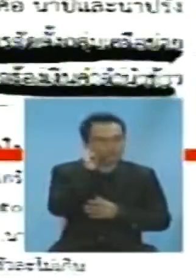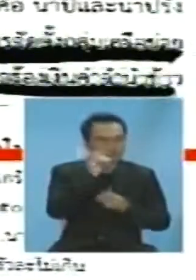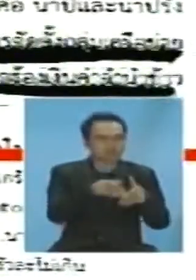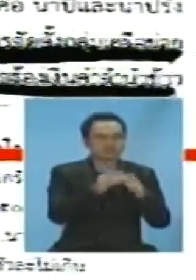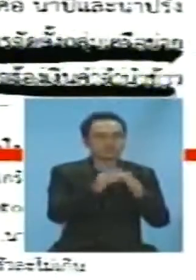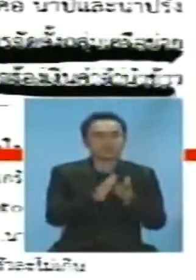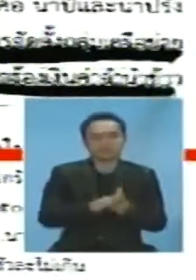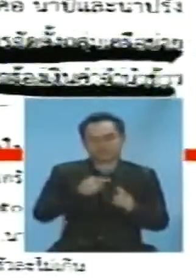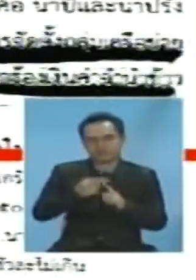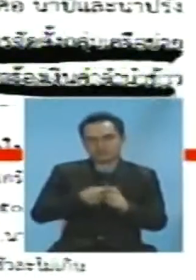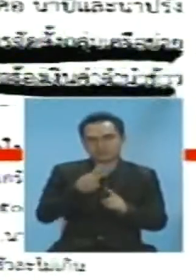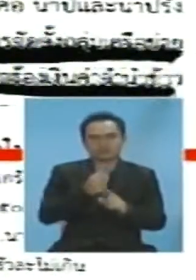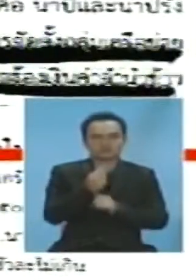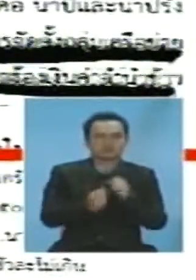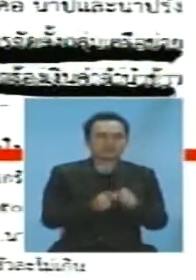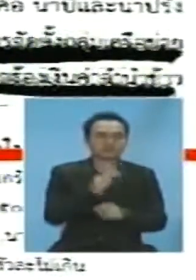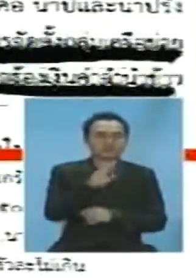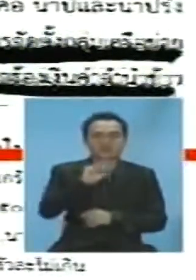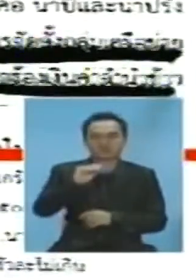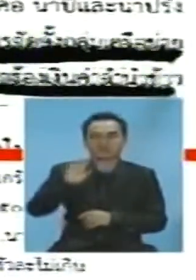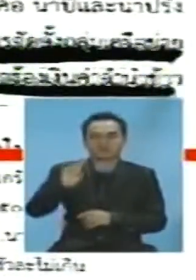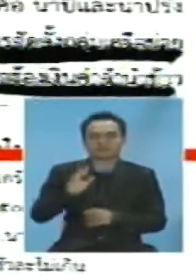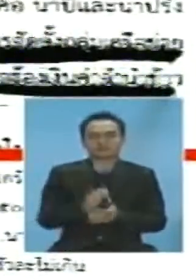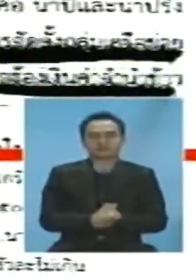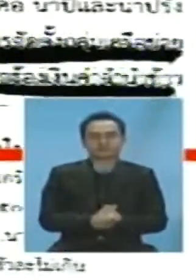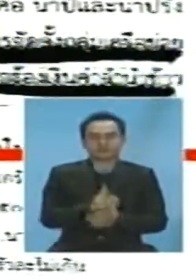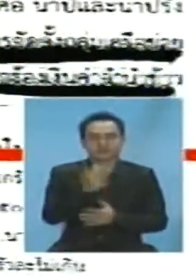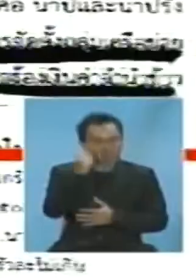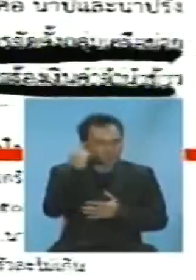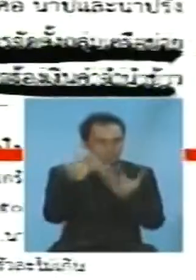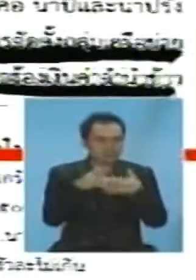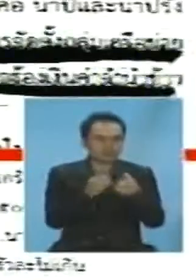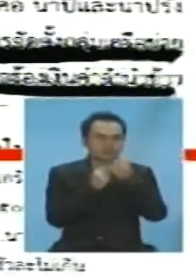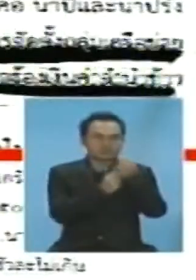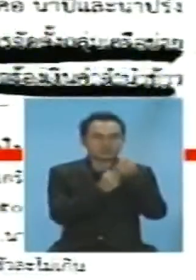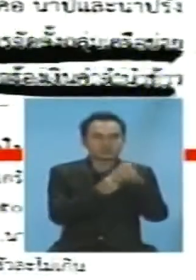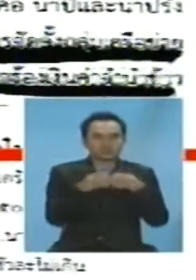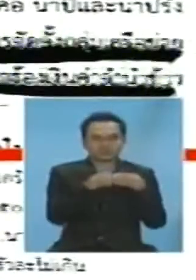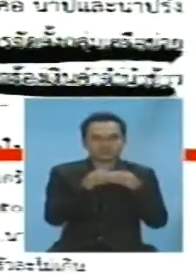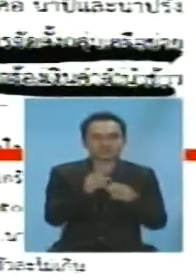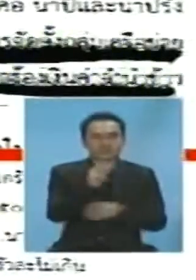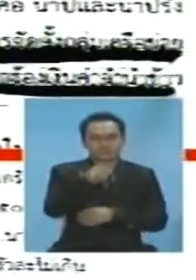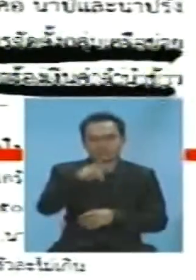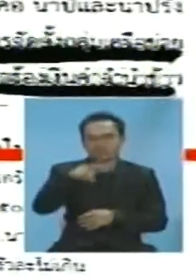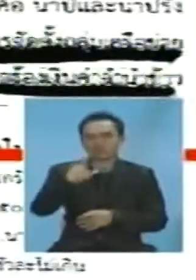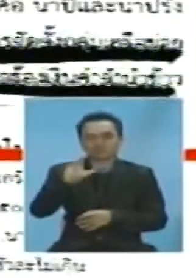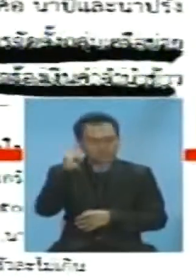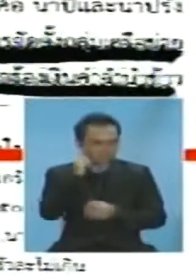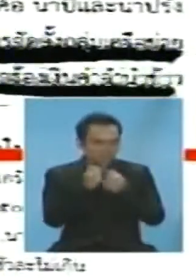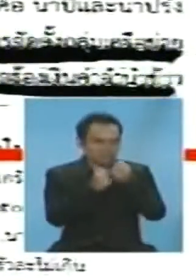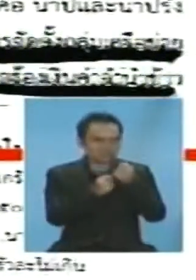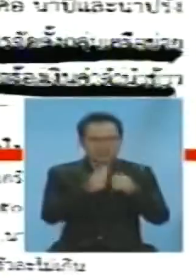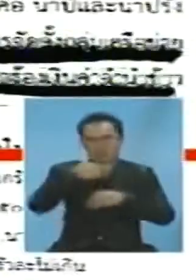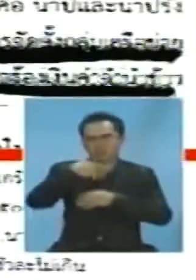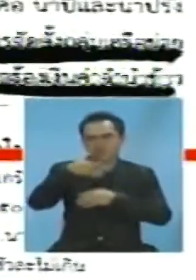เมื่อเดือนกุมภาพันธ์2557เพื่อร่วมชุมนุมกับกลุ่มกกปสในการประท้วงและขับไล่รัฐบ